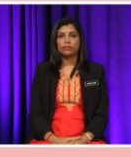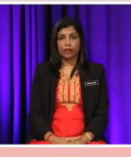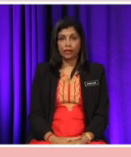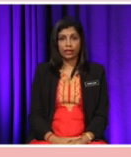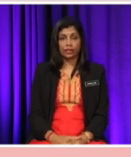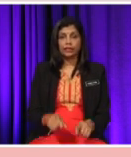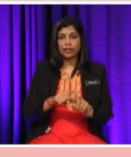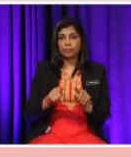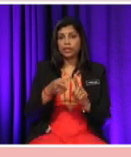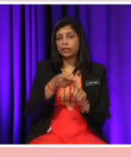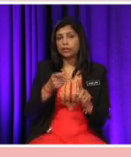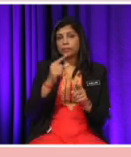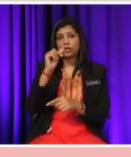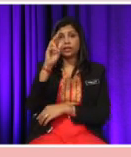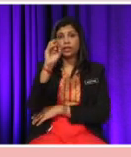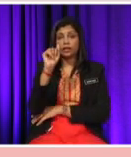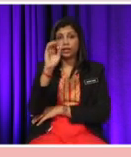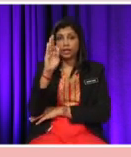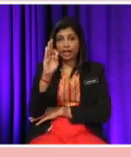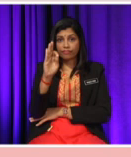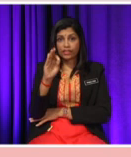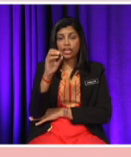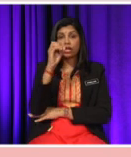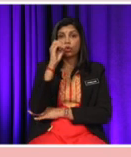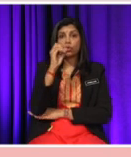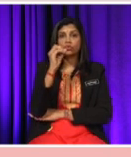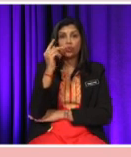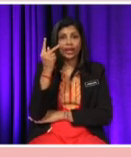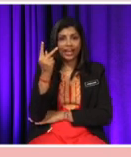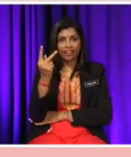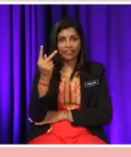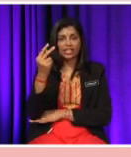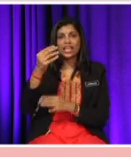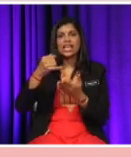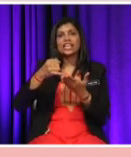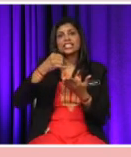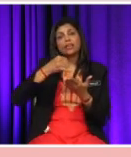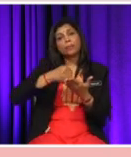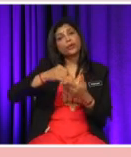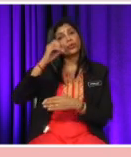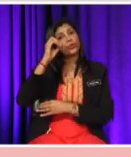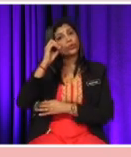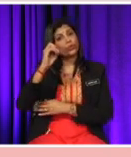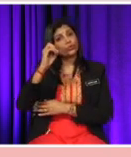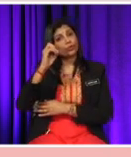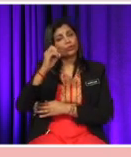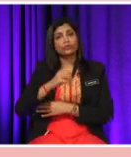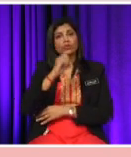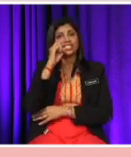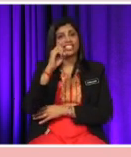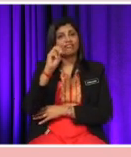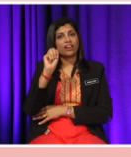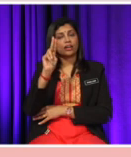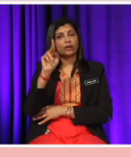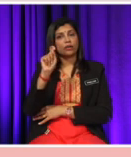lah Oke jadi rangkaian di bawah ini diletakkan suhu sifar mutlak sifar mutlak yaitu